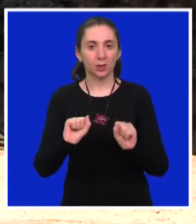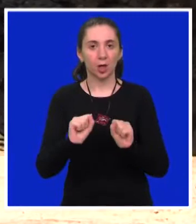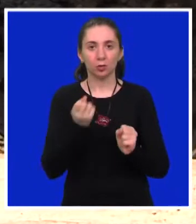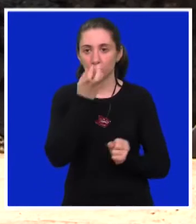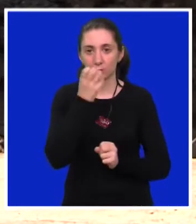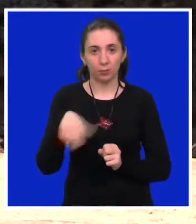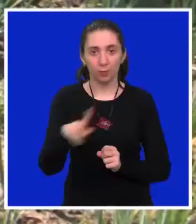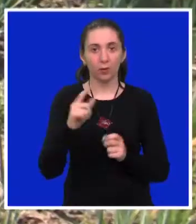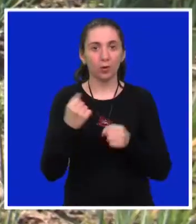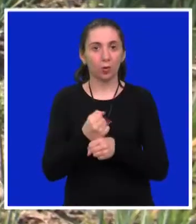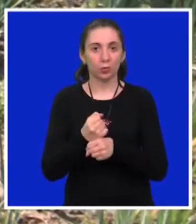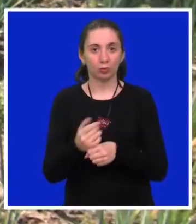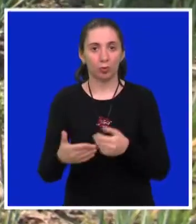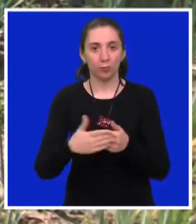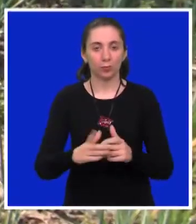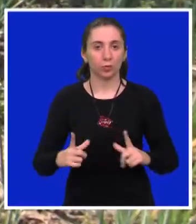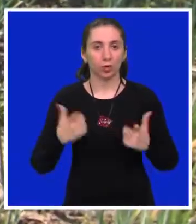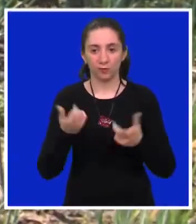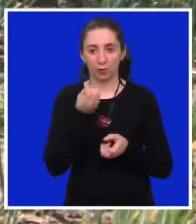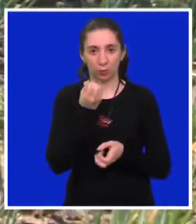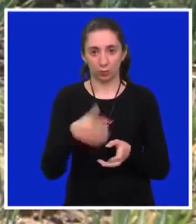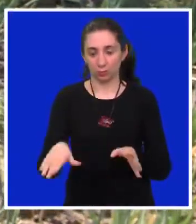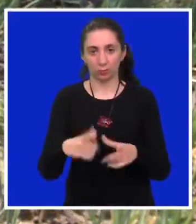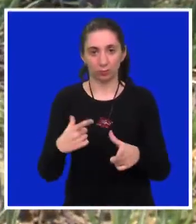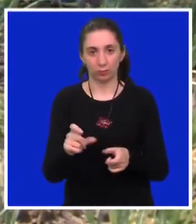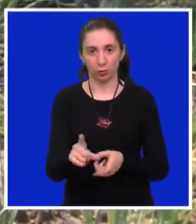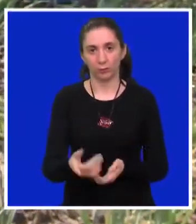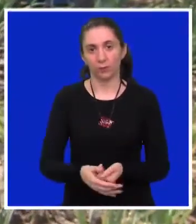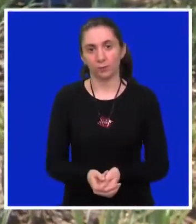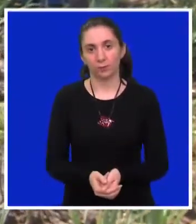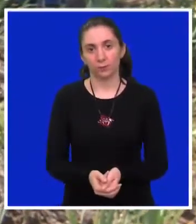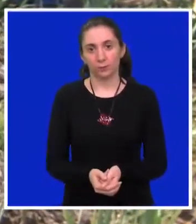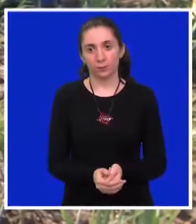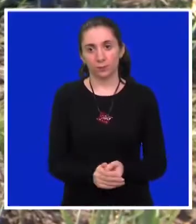cjelokupnoj zaštiti okoliša i održivom pristupu života općenito.